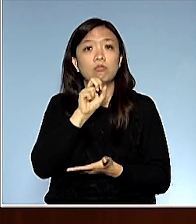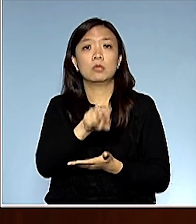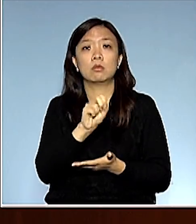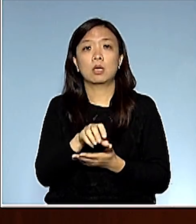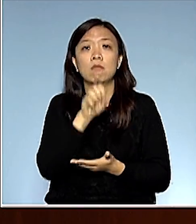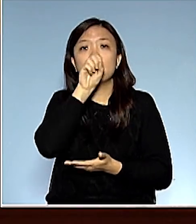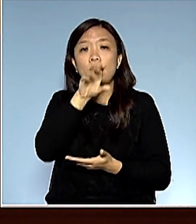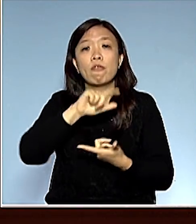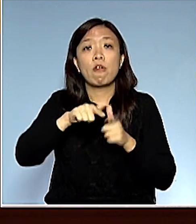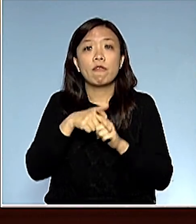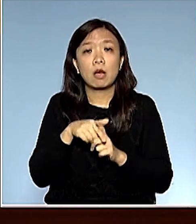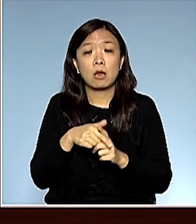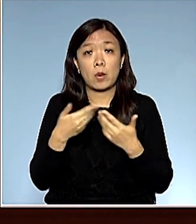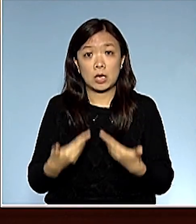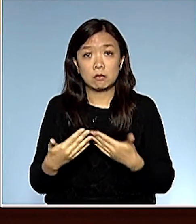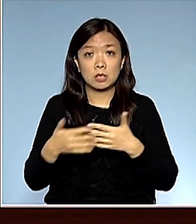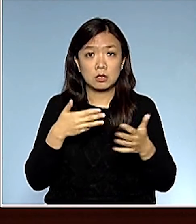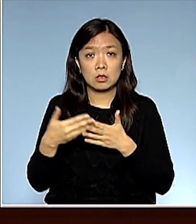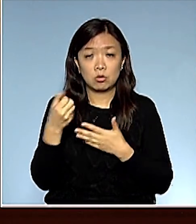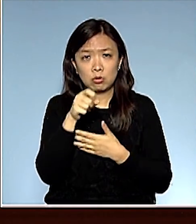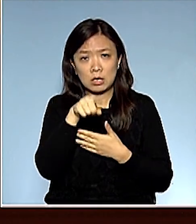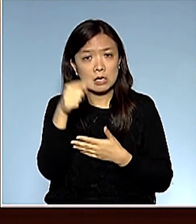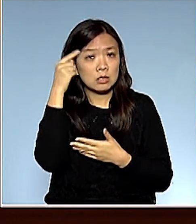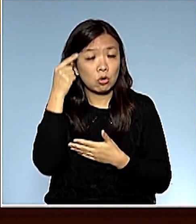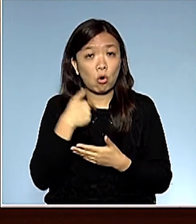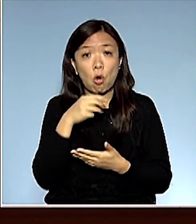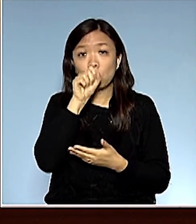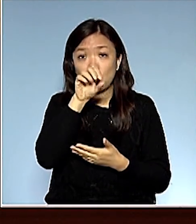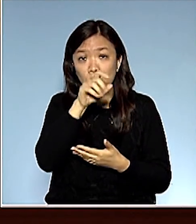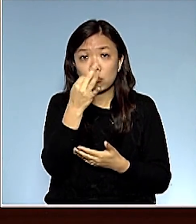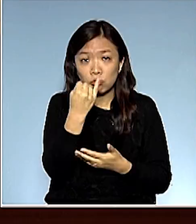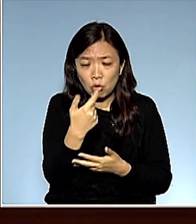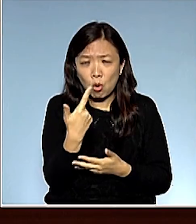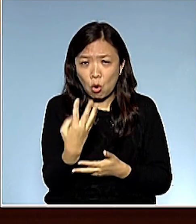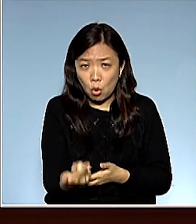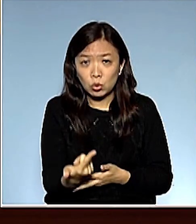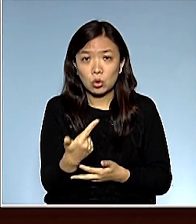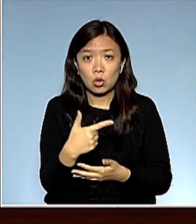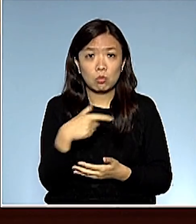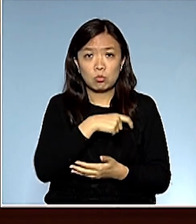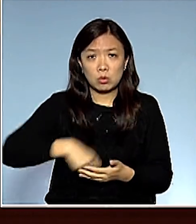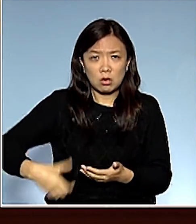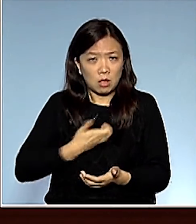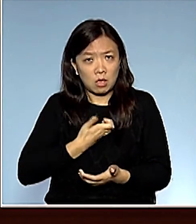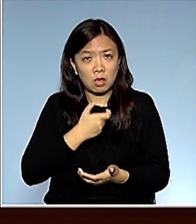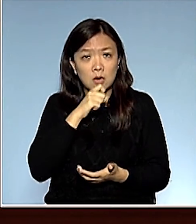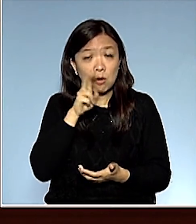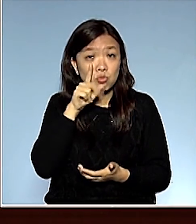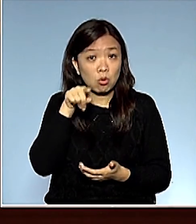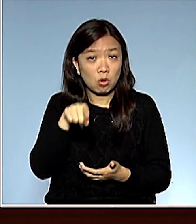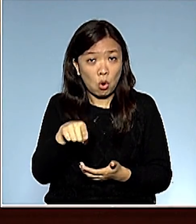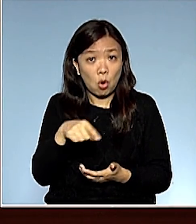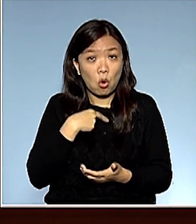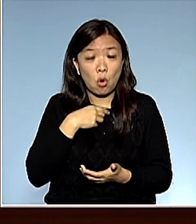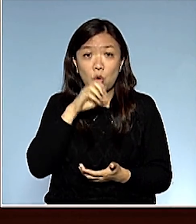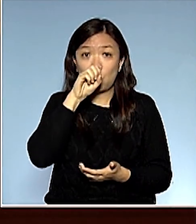你知道，主席，我跟你反映過很多次，大家議員真的很怒氣，如果你連我的說話你都不讓我說，